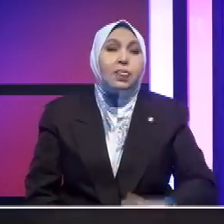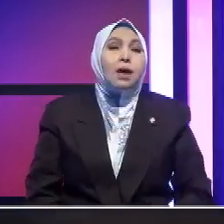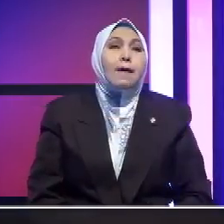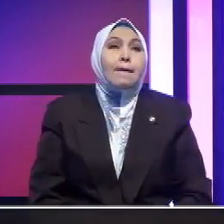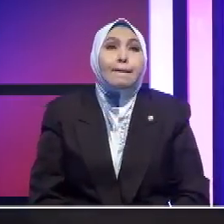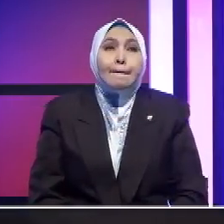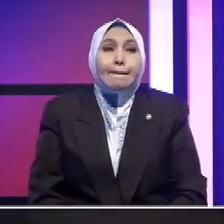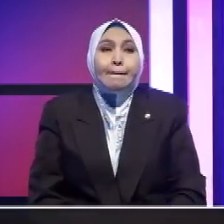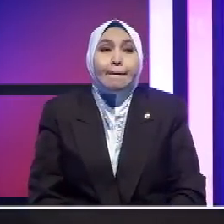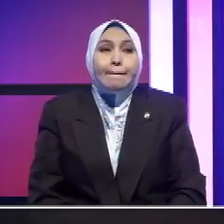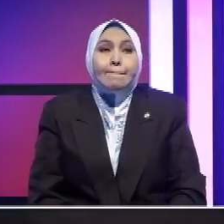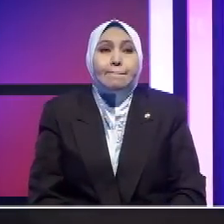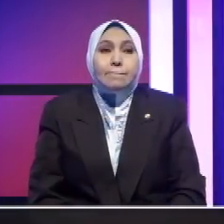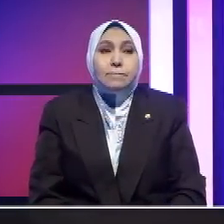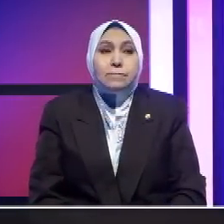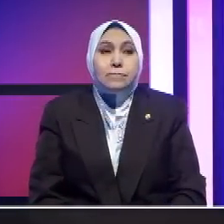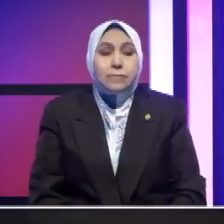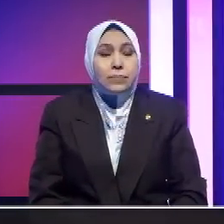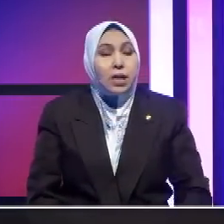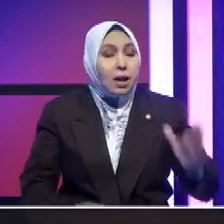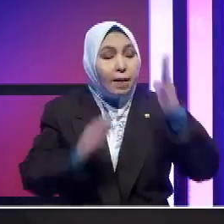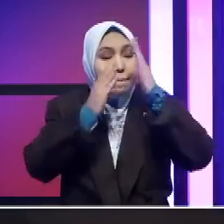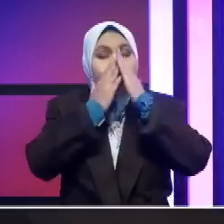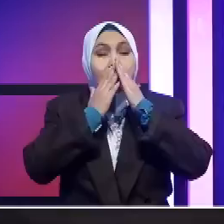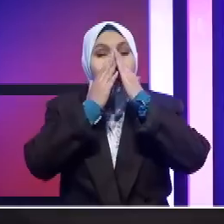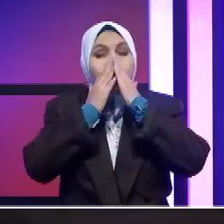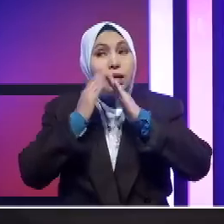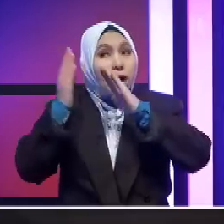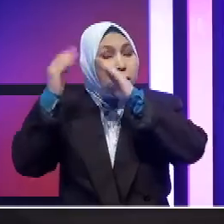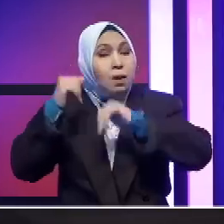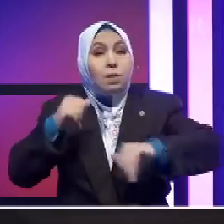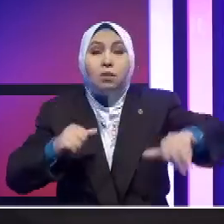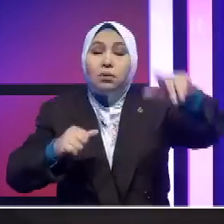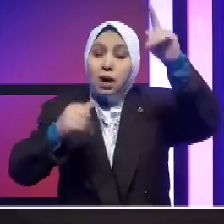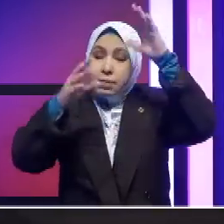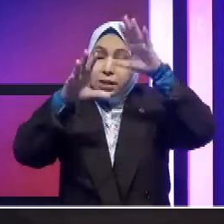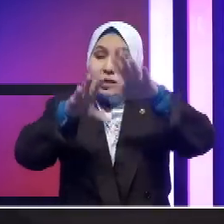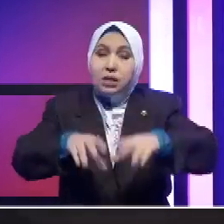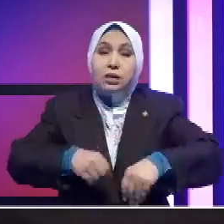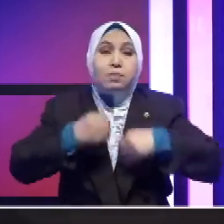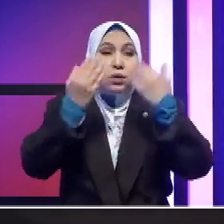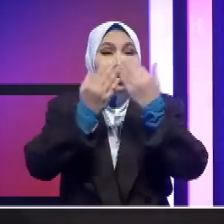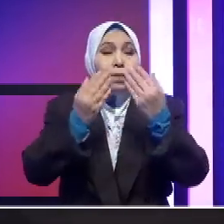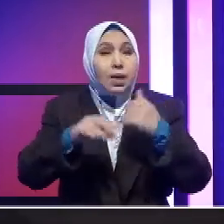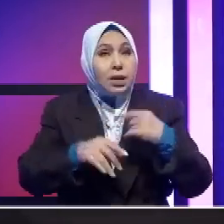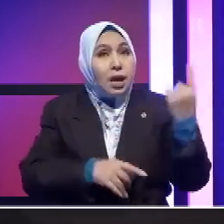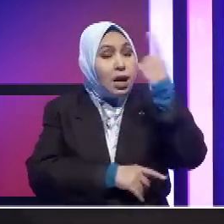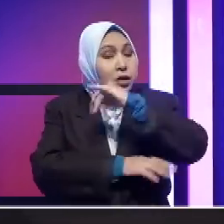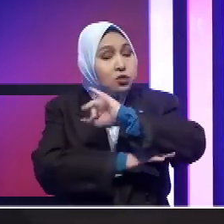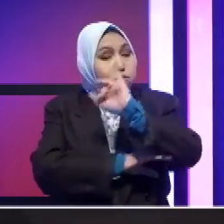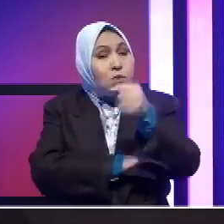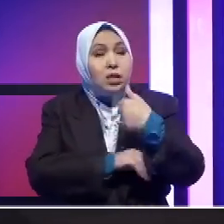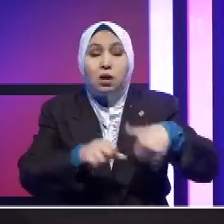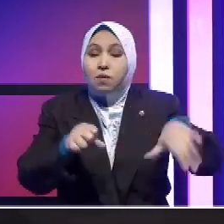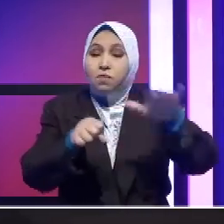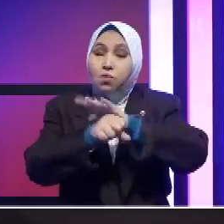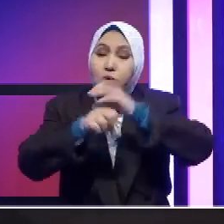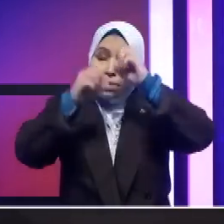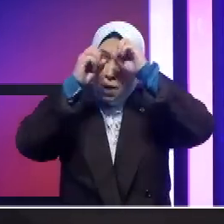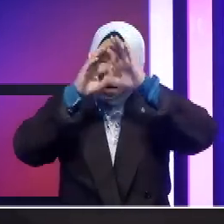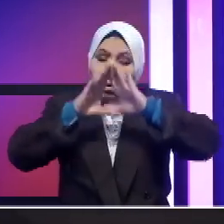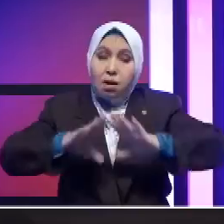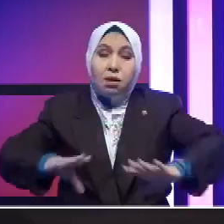العالمين. Amin ya rabbal alamin. Moga-moga Allah mengkabulkan doa kita pada hari ini, pada hari Jumaat penuh barakah, dan moga-moga